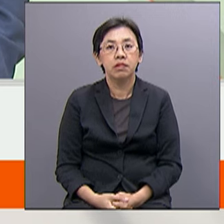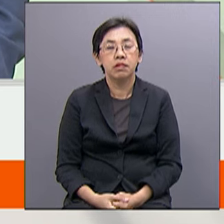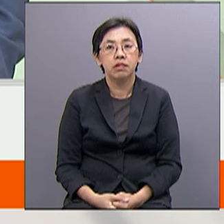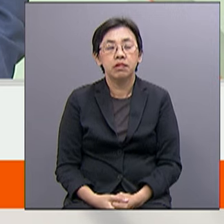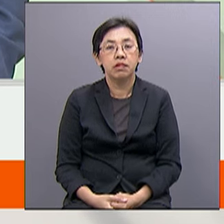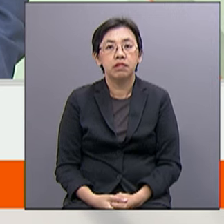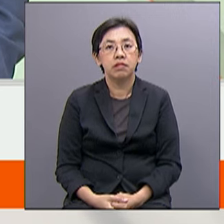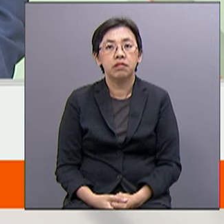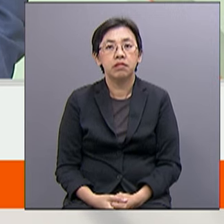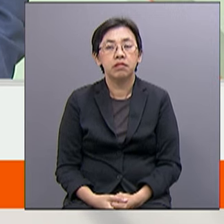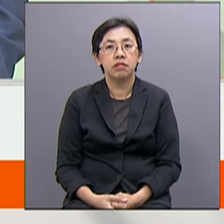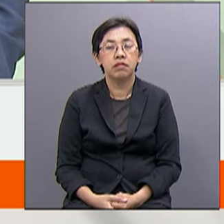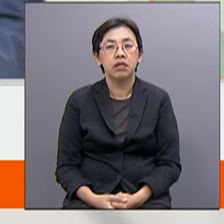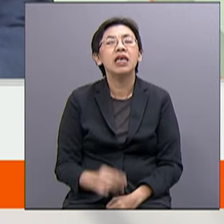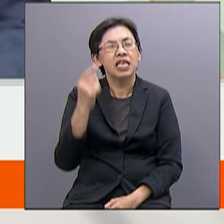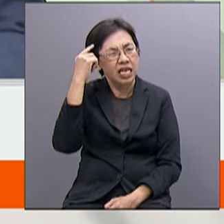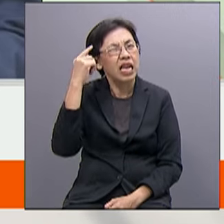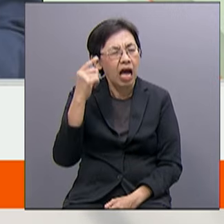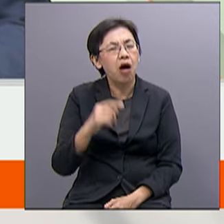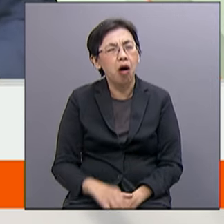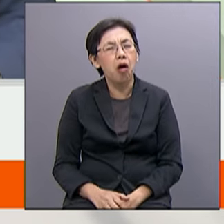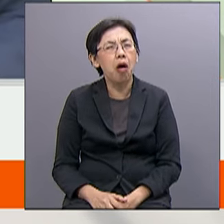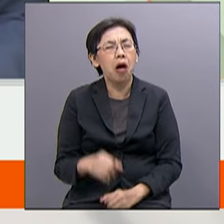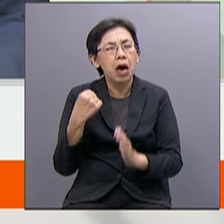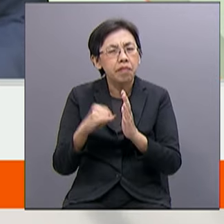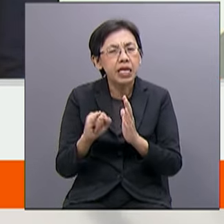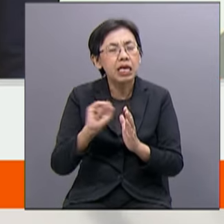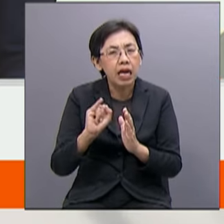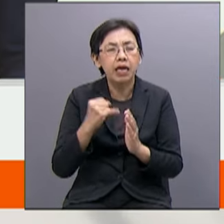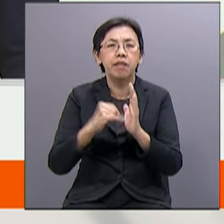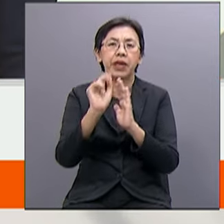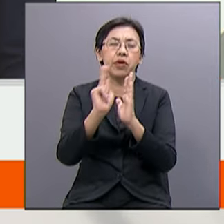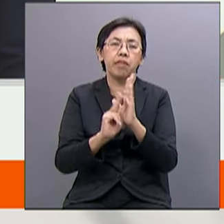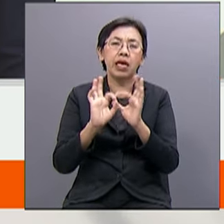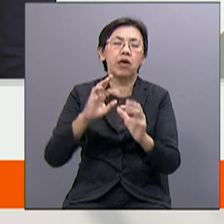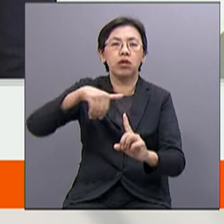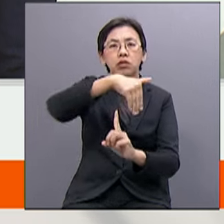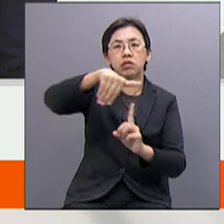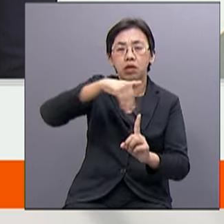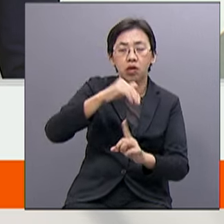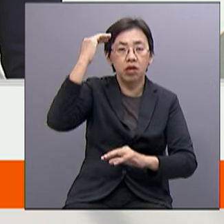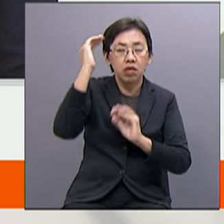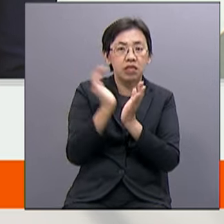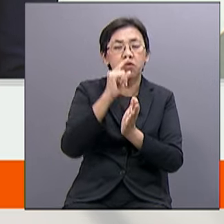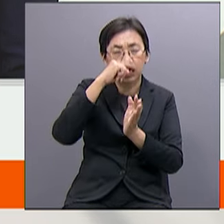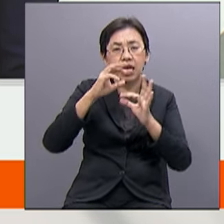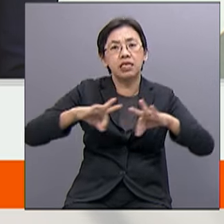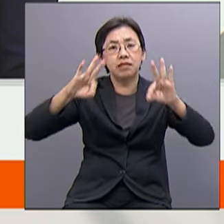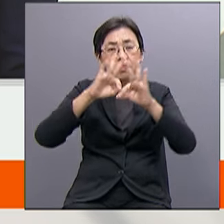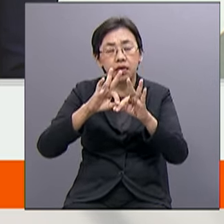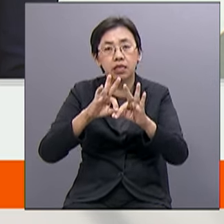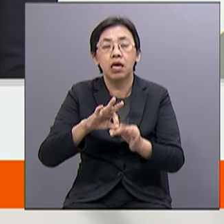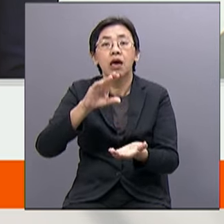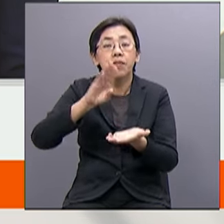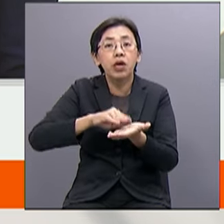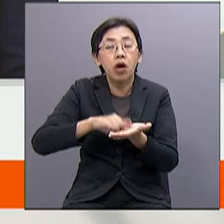พอเราดูแล้วน่าเชื่อว่าเข้าข่ายครับ ค่ะดังนั้นค่ะการทำคดีของตำรวจไทยคงจะมีความสำคัญเพราะมีรายงานว่าเ